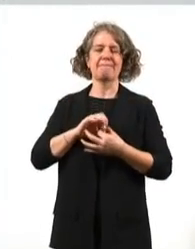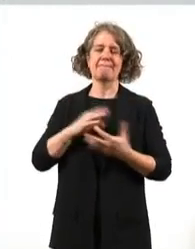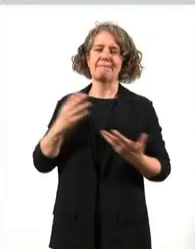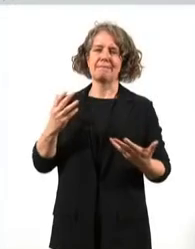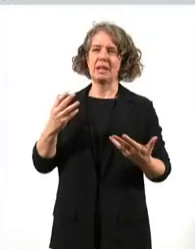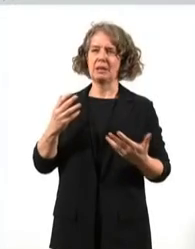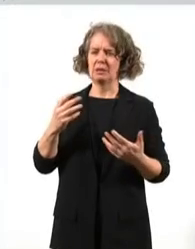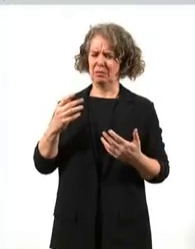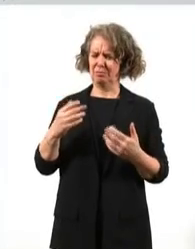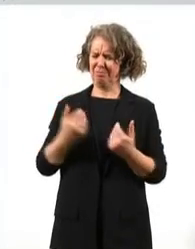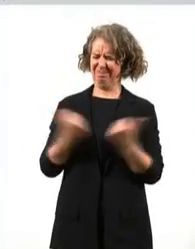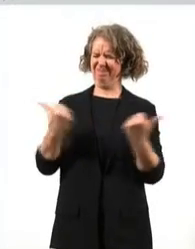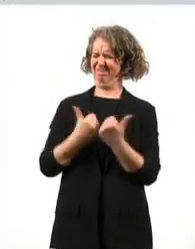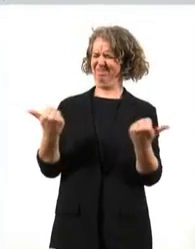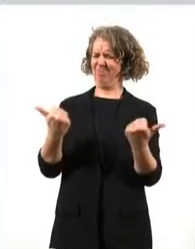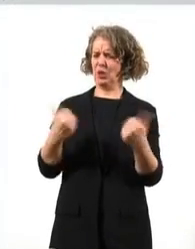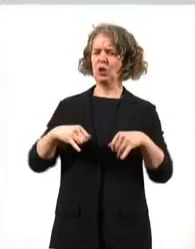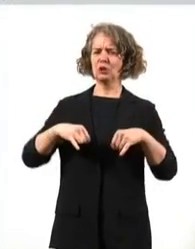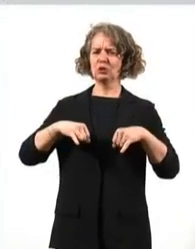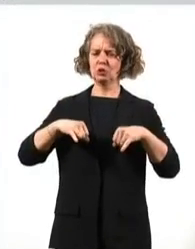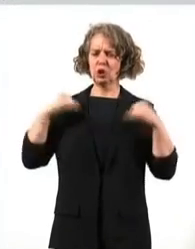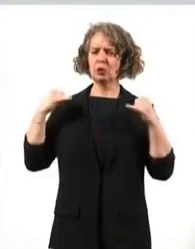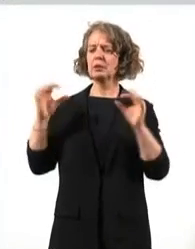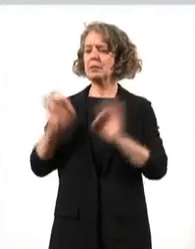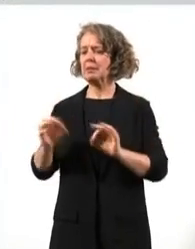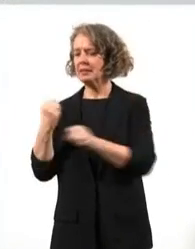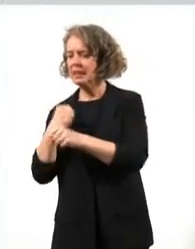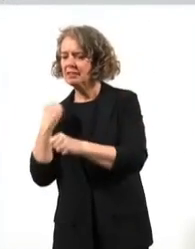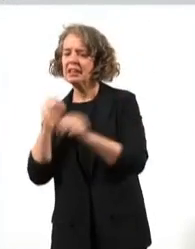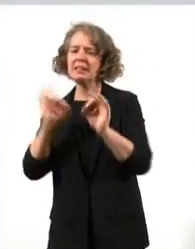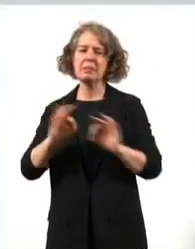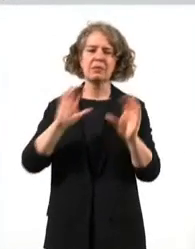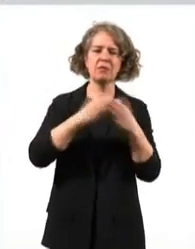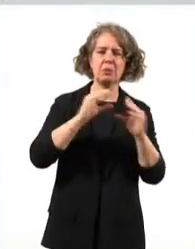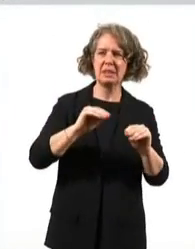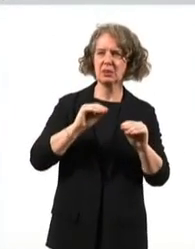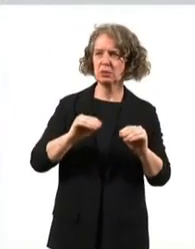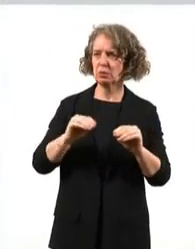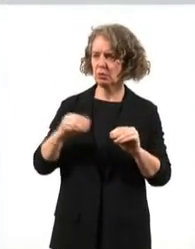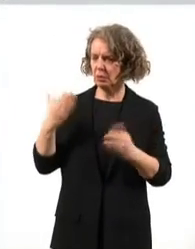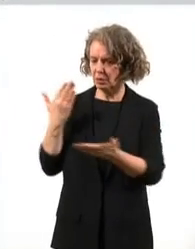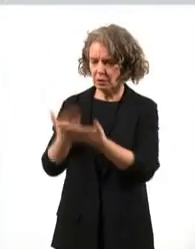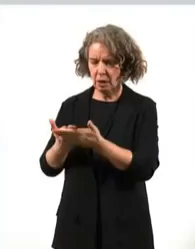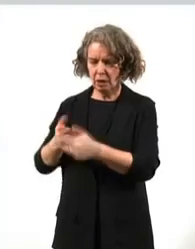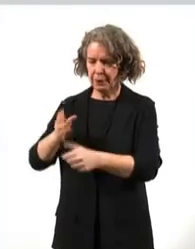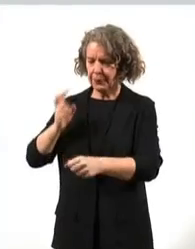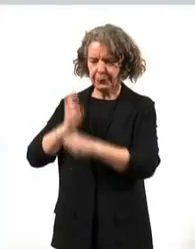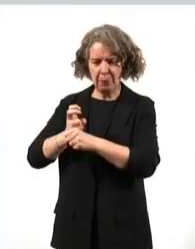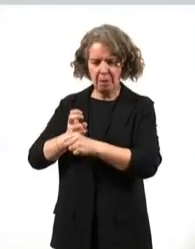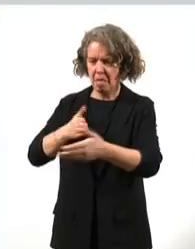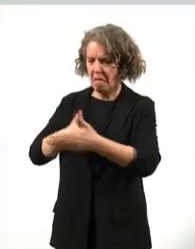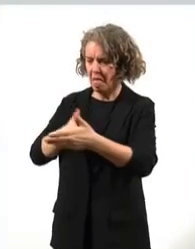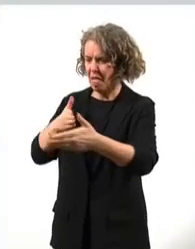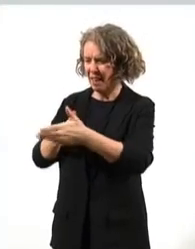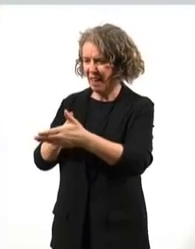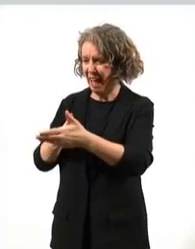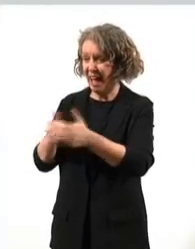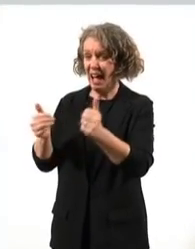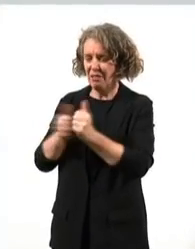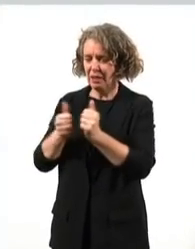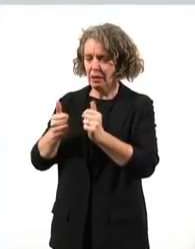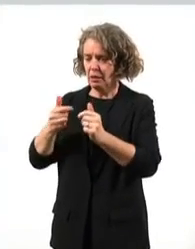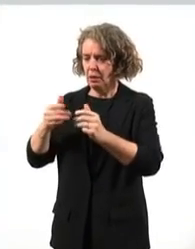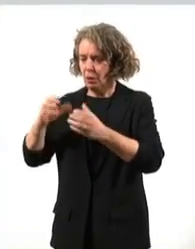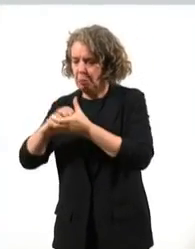que les jeunes, ni en emploi, ni en formation, les NEETS, ceux qui sont dans la galère, finalement, aient moins de